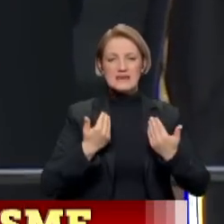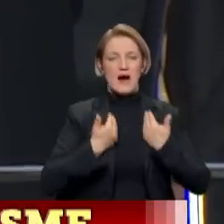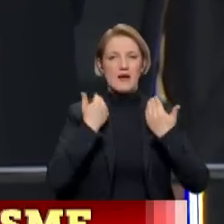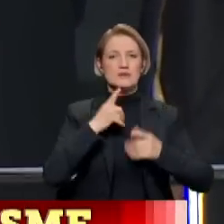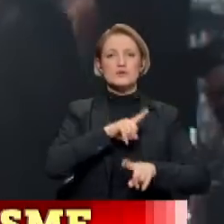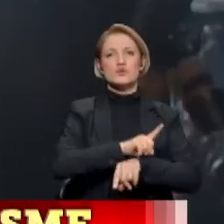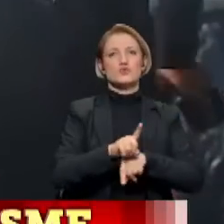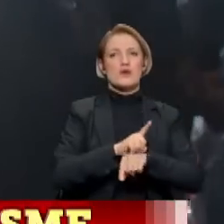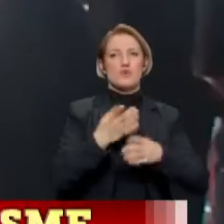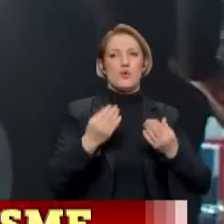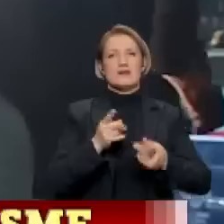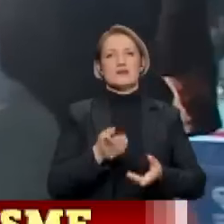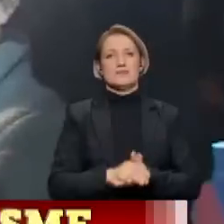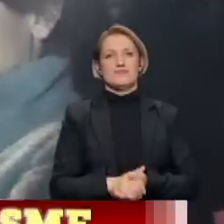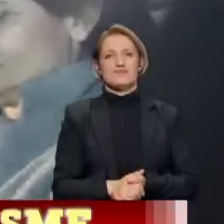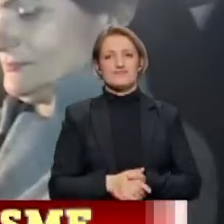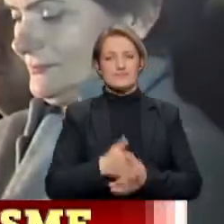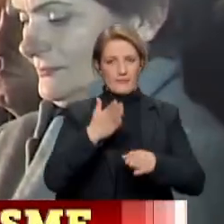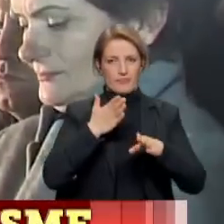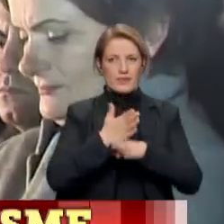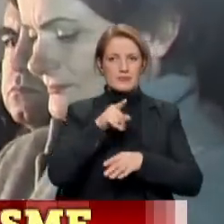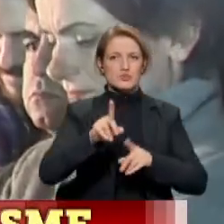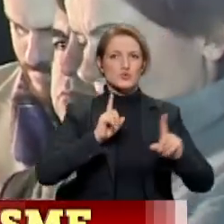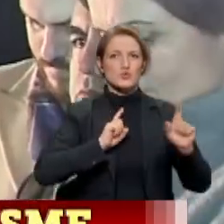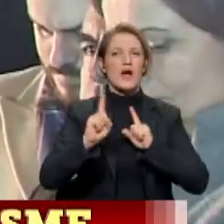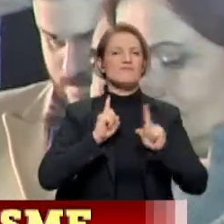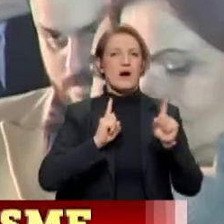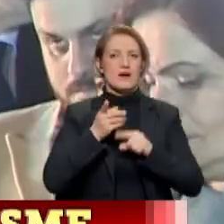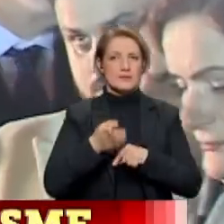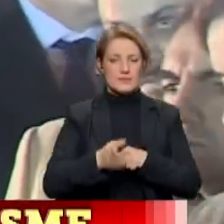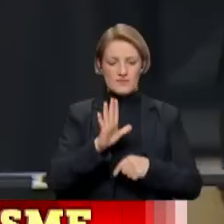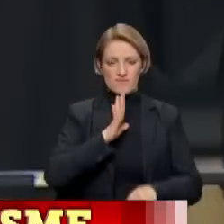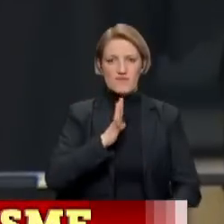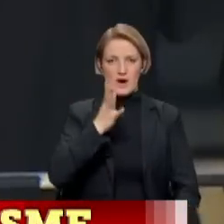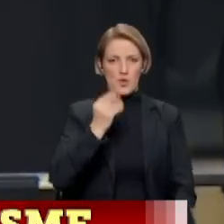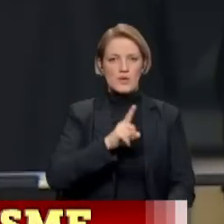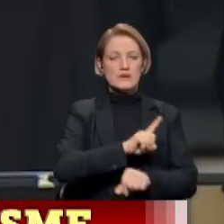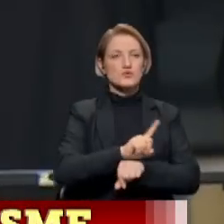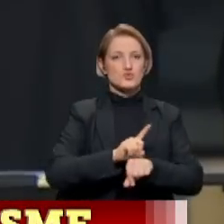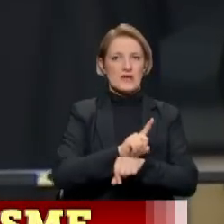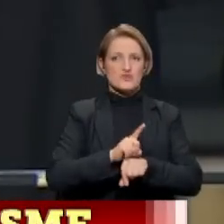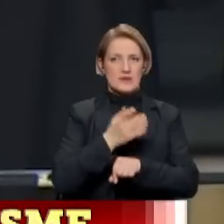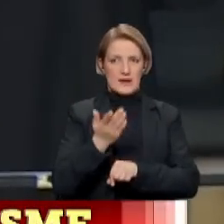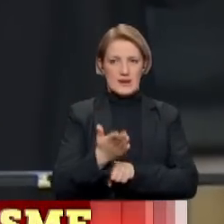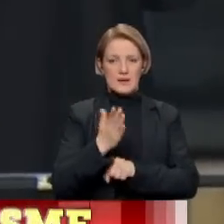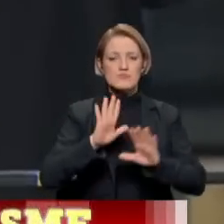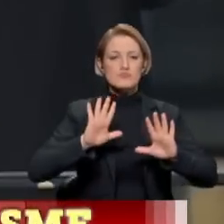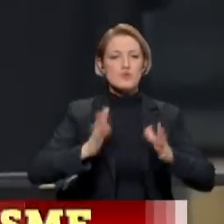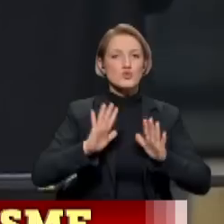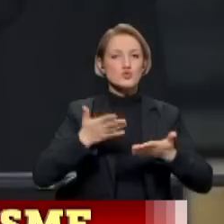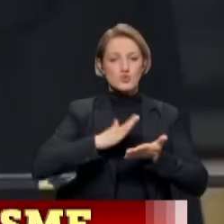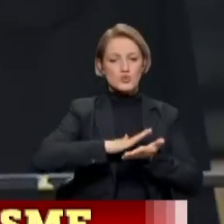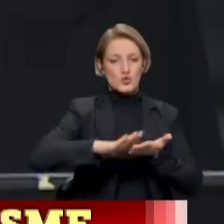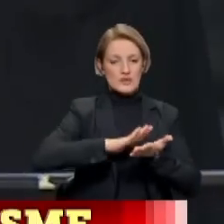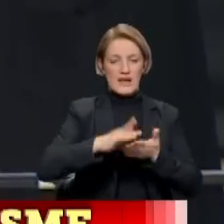yargılanma süreci olsaydı. Aslında bu dava var olan süreçte bozuk